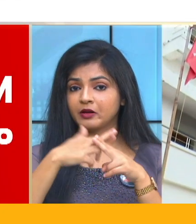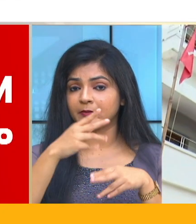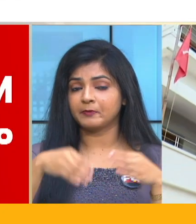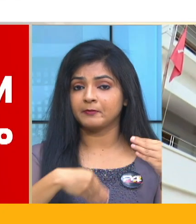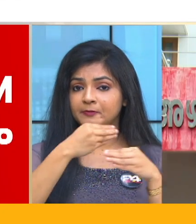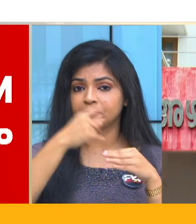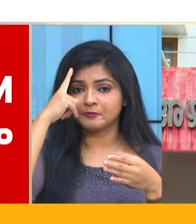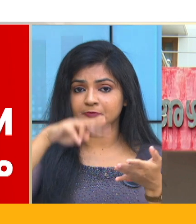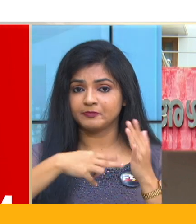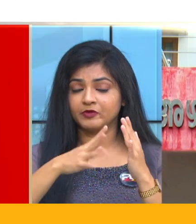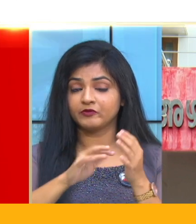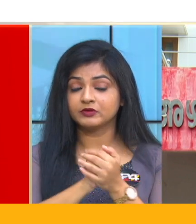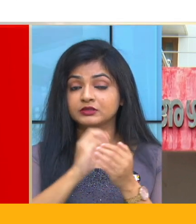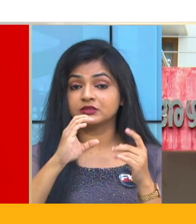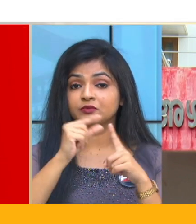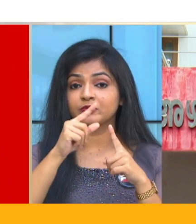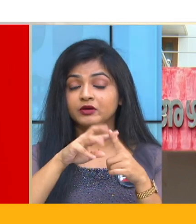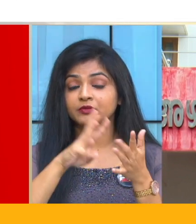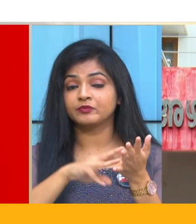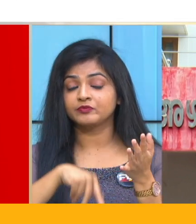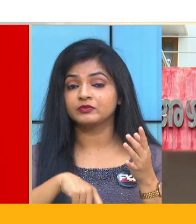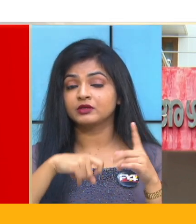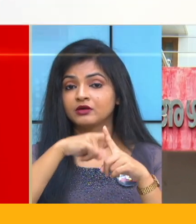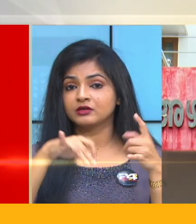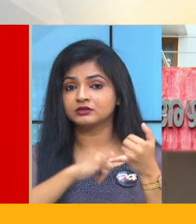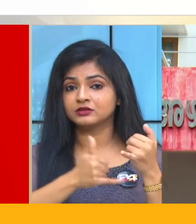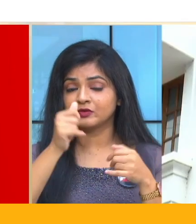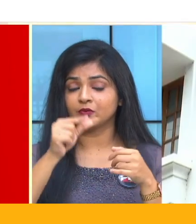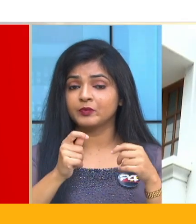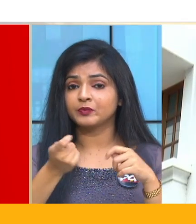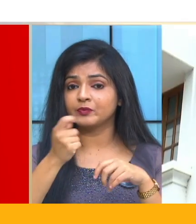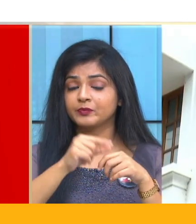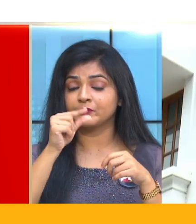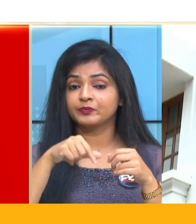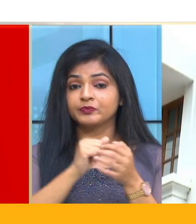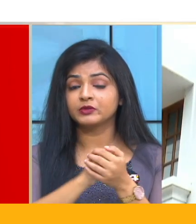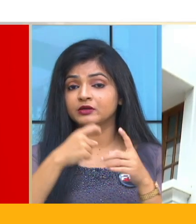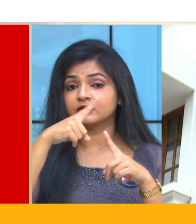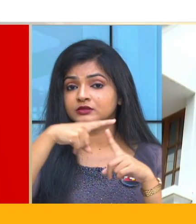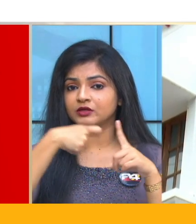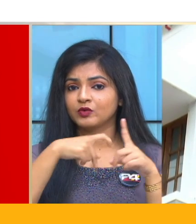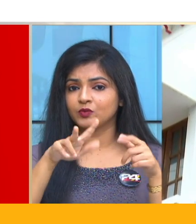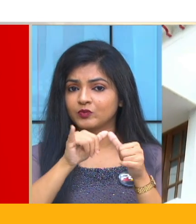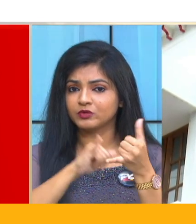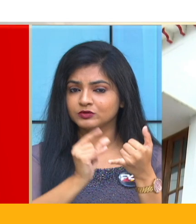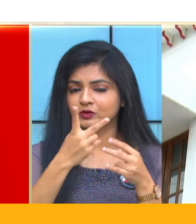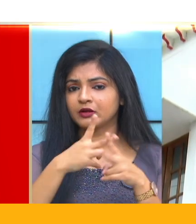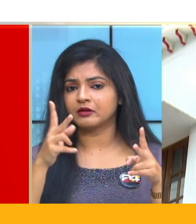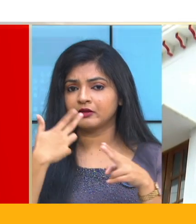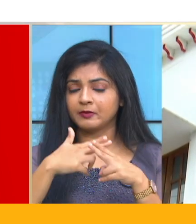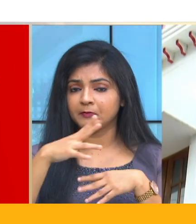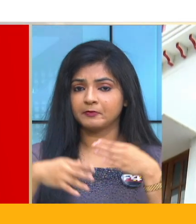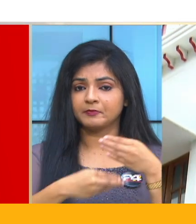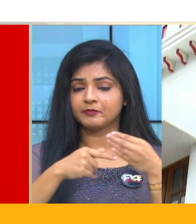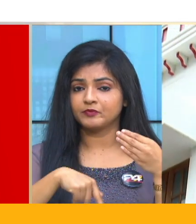CPIM സംസ്ഥാന സെക്രട്ടേറിയറ്റ് അംഗമായിട്ടുള്ള PK ബിജു, അതോടൊപ്പം തന്നെ ജില്ലാ സെക്രട്ടേറിയറ്റ് അംഗമായിട്ടുള്ള TK വാസു, ഇവരെയും ഇവിടെ പരിഗണിക്കുന്നു. മുൻപ് ആലത്തൂർ MP ആയിരുന്നു